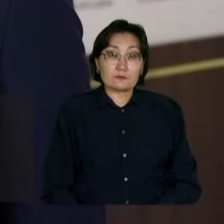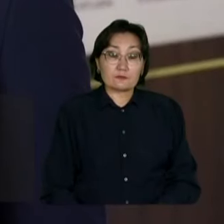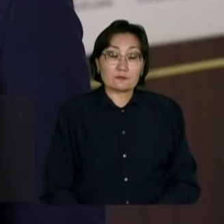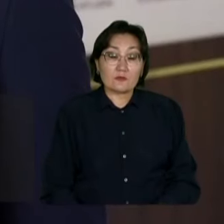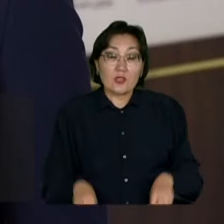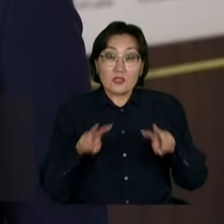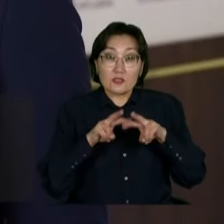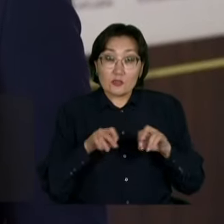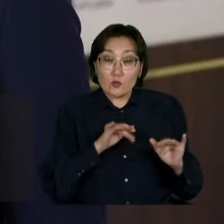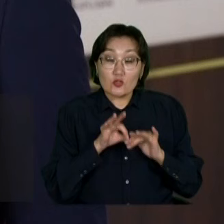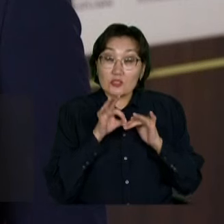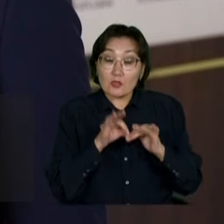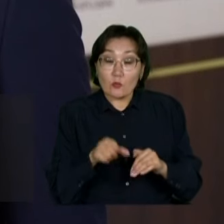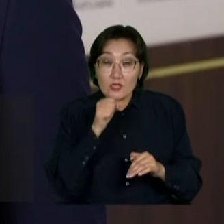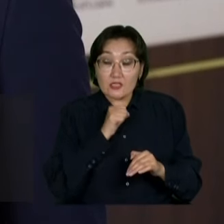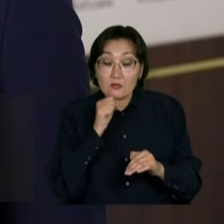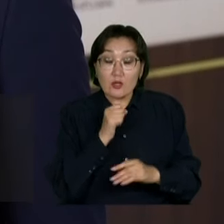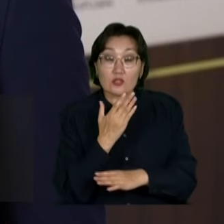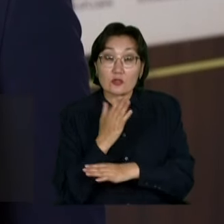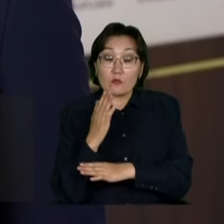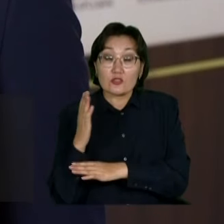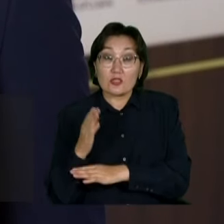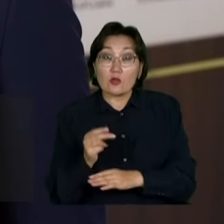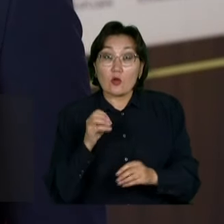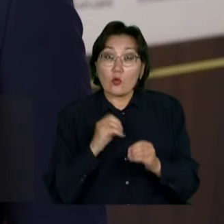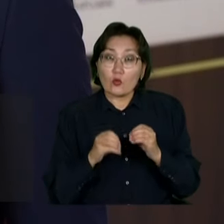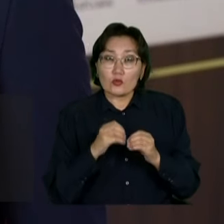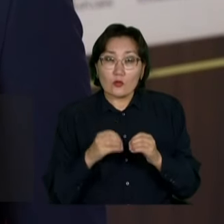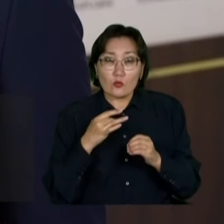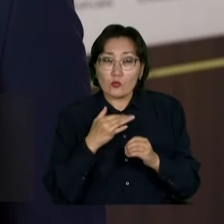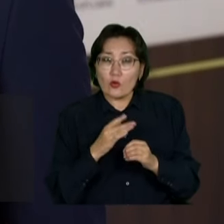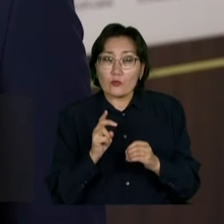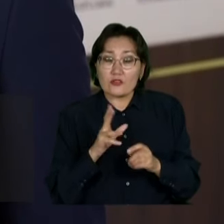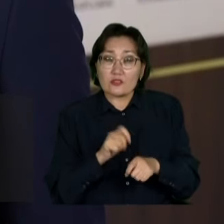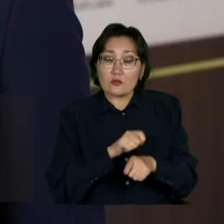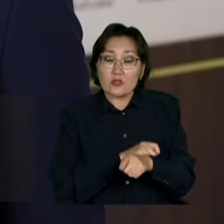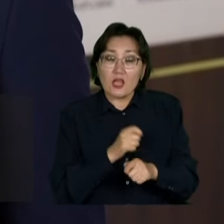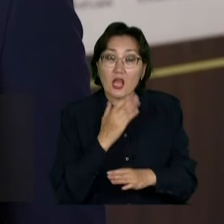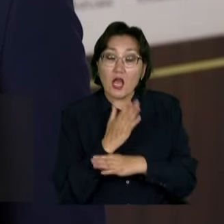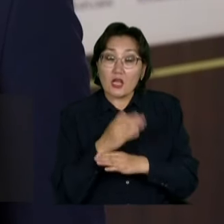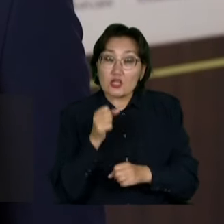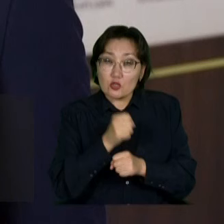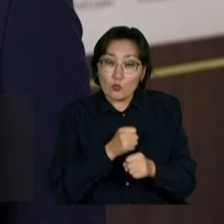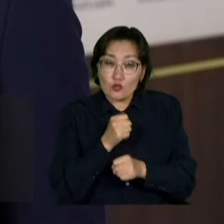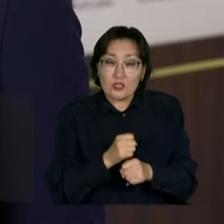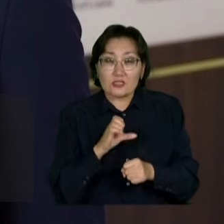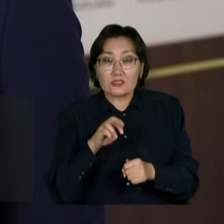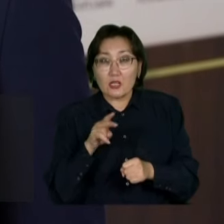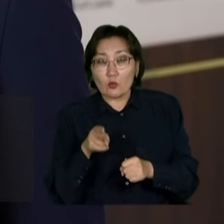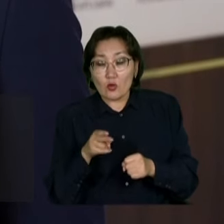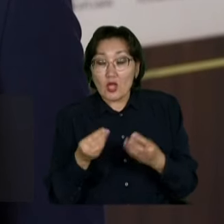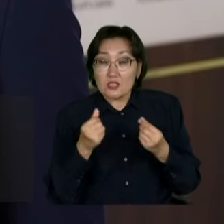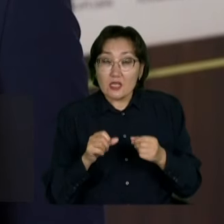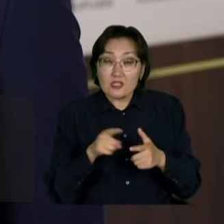Тінту жүргізіліп, орланған ағаштардың ондаған текше метрі, ағаш өңдеу станоктары, ақша және